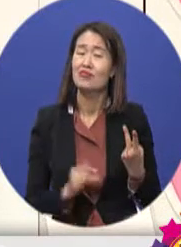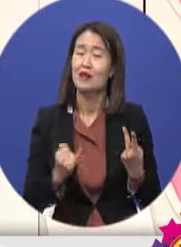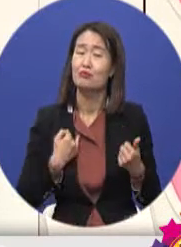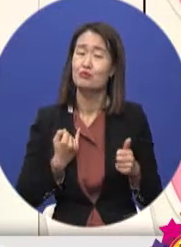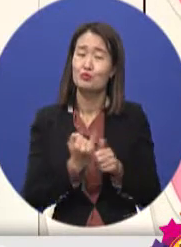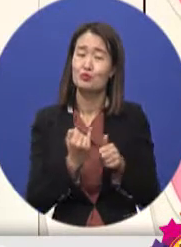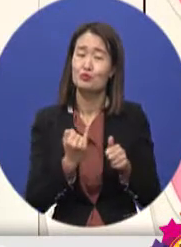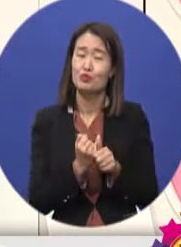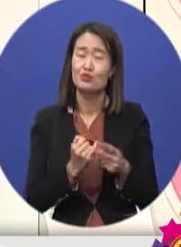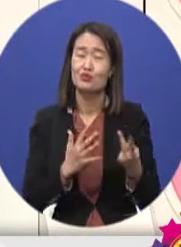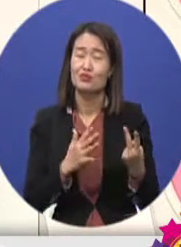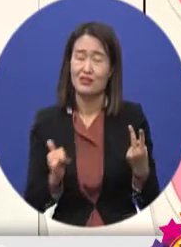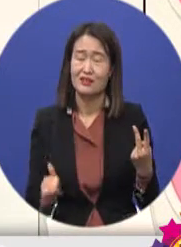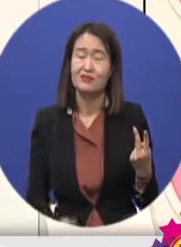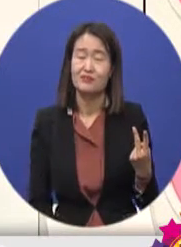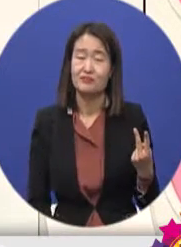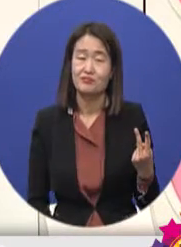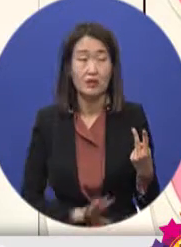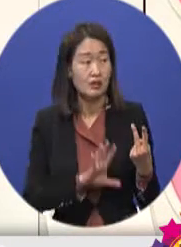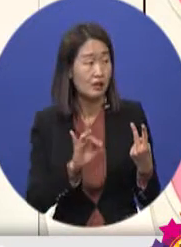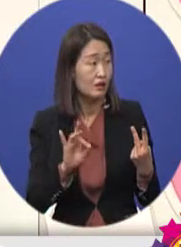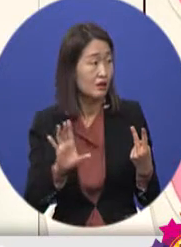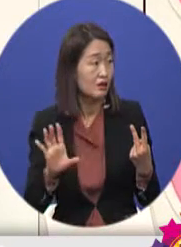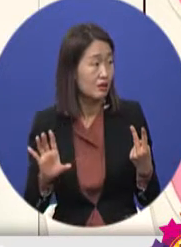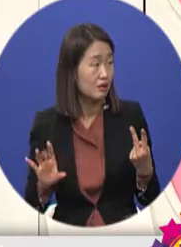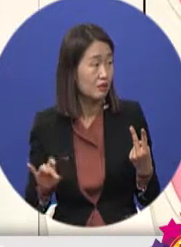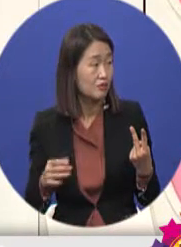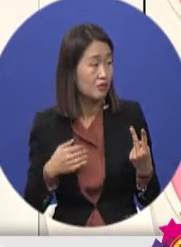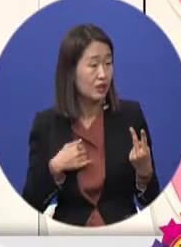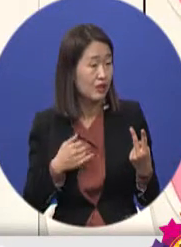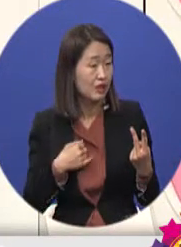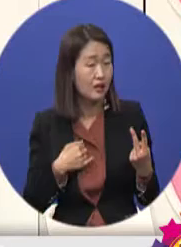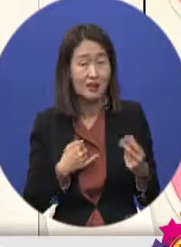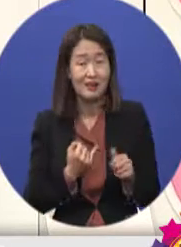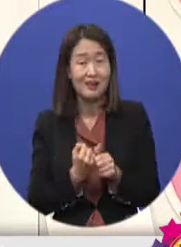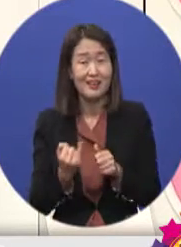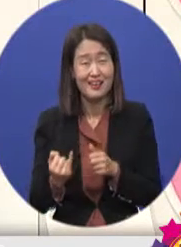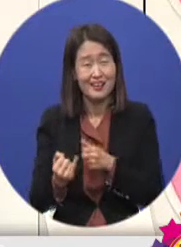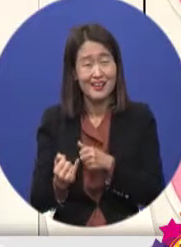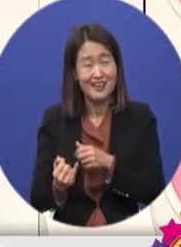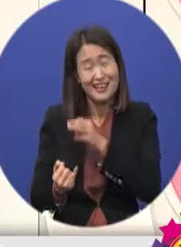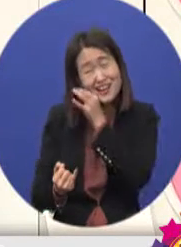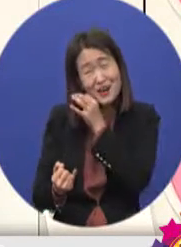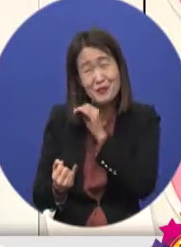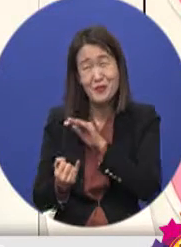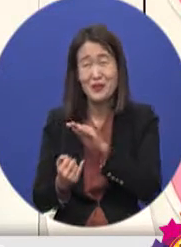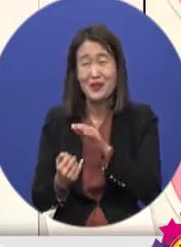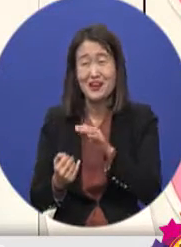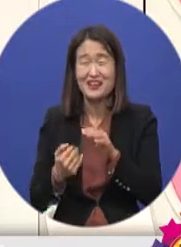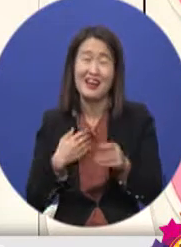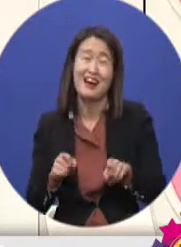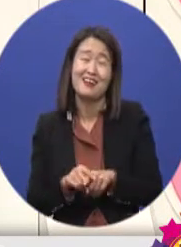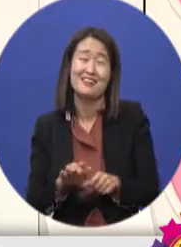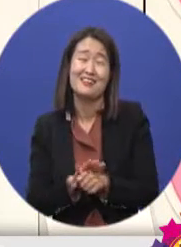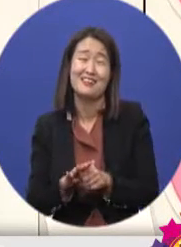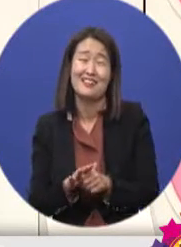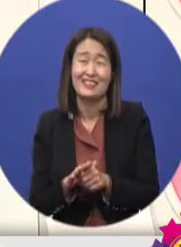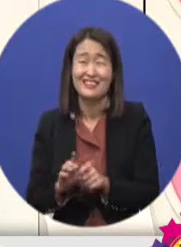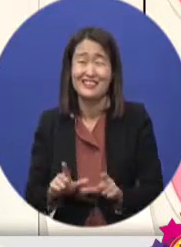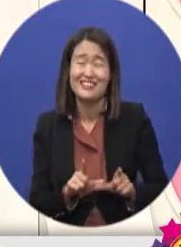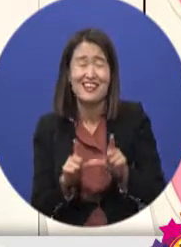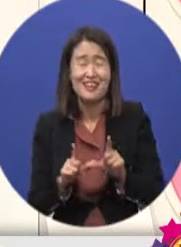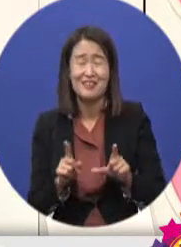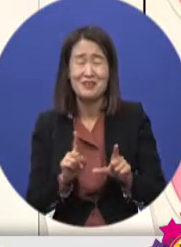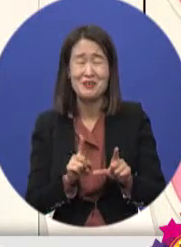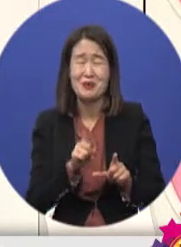사시는군요. 예, 그렇습니다. 간혹 뭐 아내한테 뭐 그렇게 쑥스러운 말 하시나요? 뭐 나하고 살아줘서